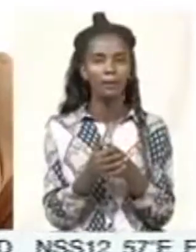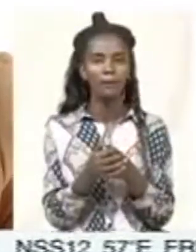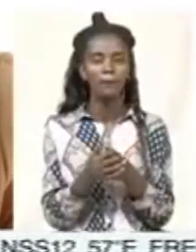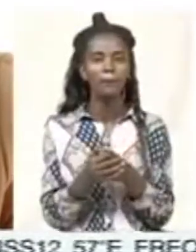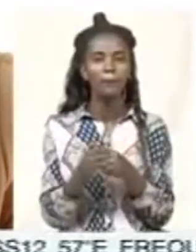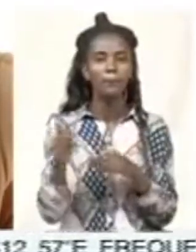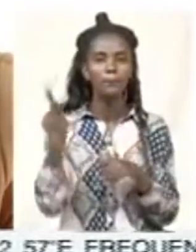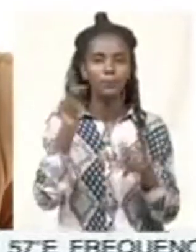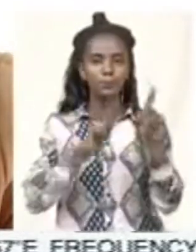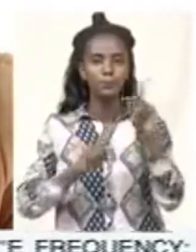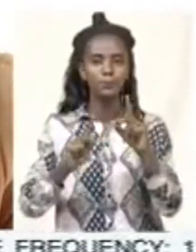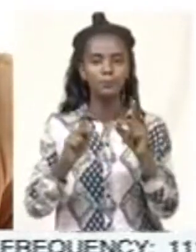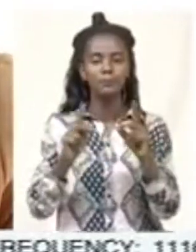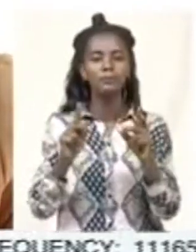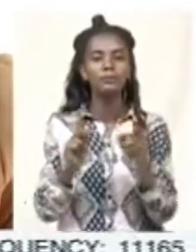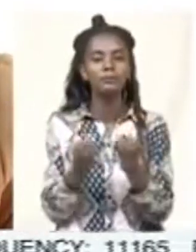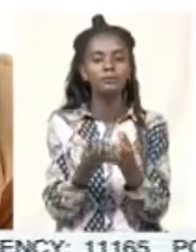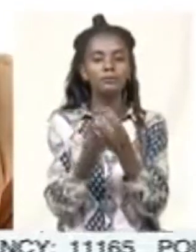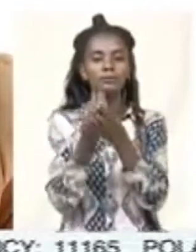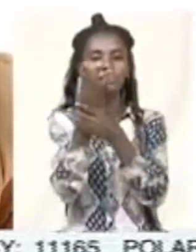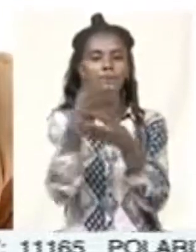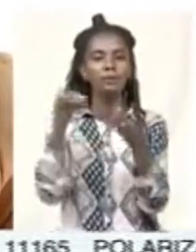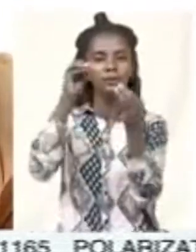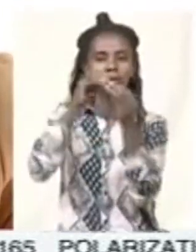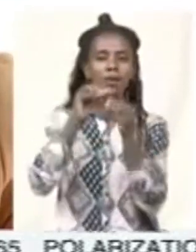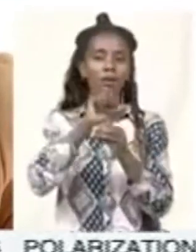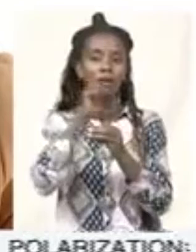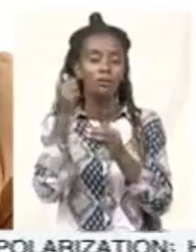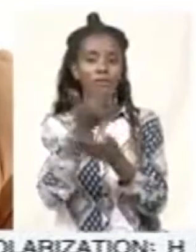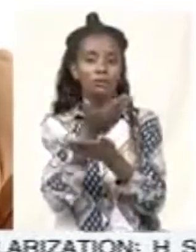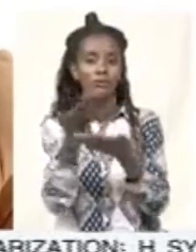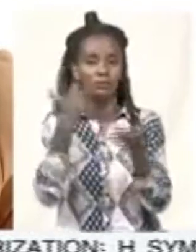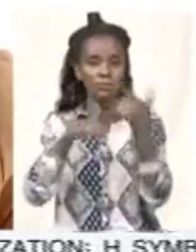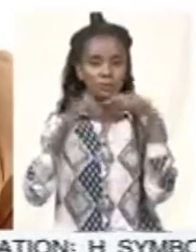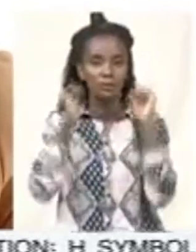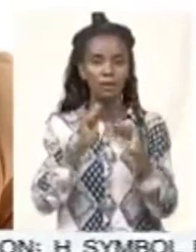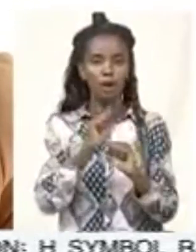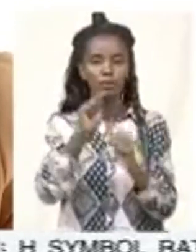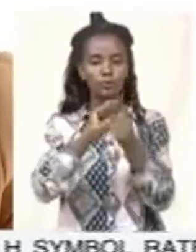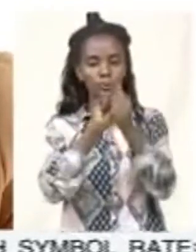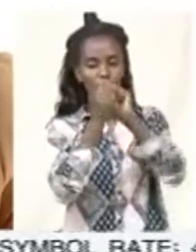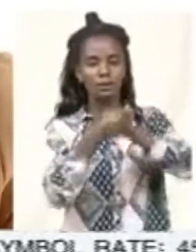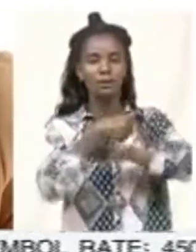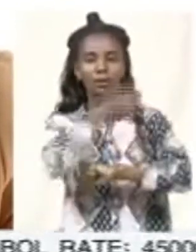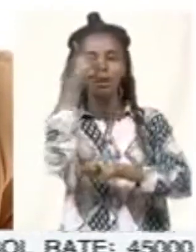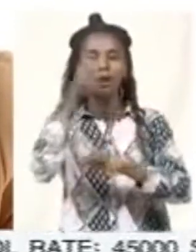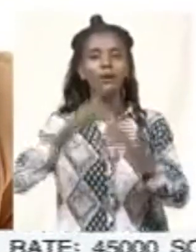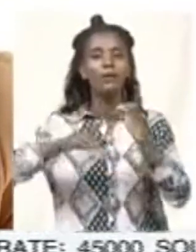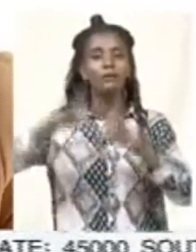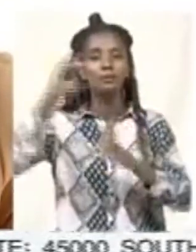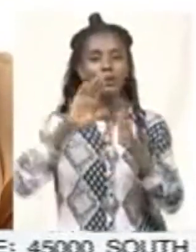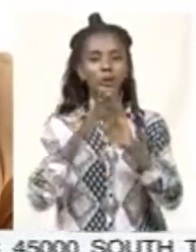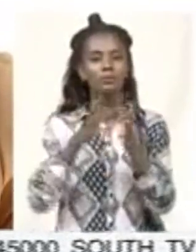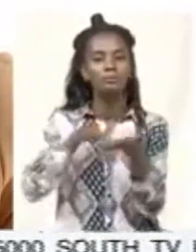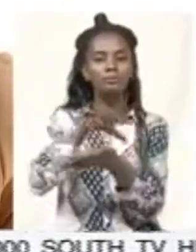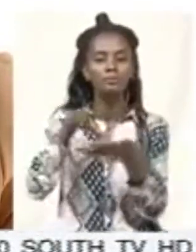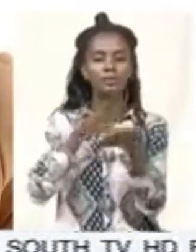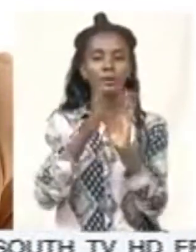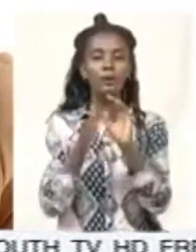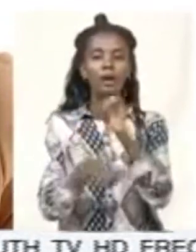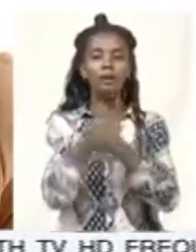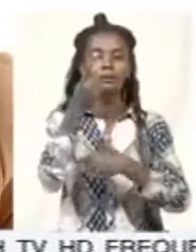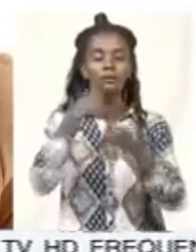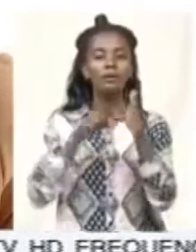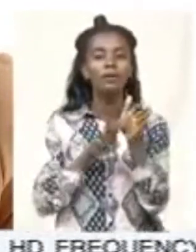የፖፑሌሽን ኢሚዩኒቲን ከመጨመር አንጻር ነገ ሌላ ወጀብ ሊመጣ ስለሚችል ራሱን ቀይሮ ሌላ ከፍተኛ የሆነ ውስብስብ የሆነ አደጋ ሊያመጣ